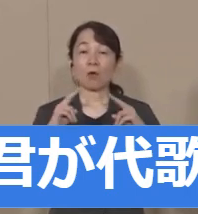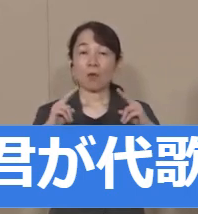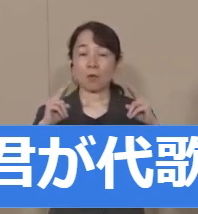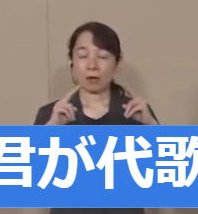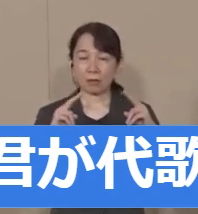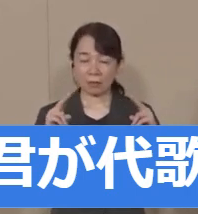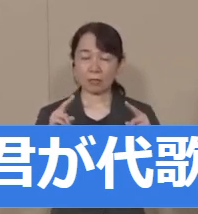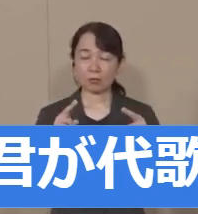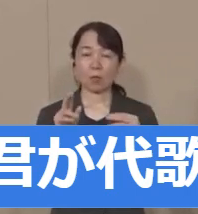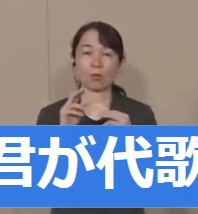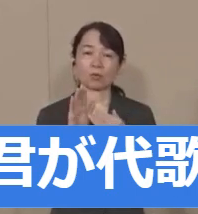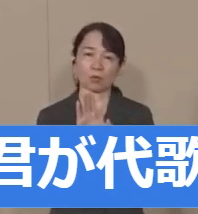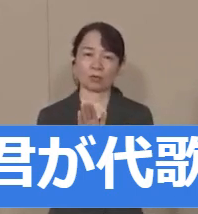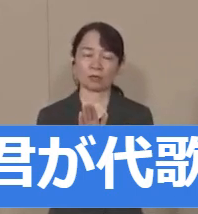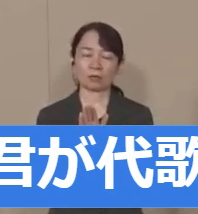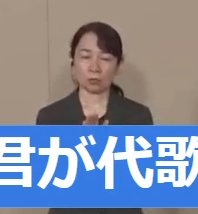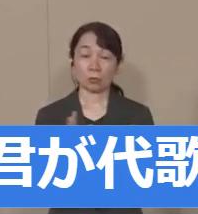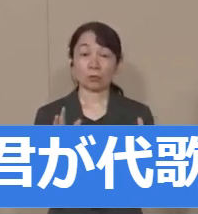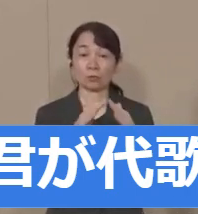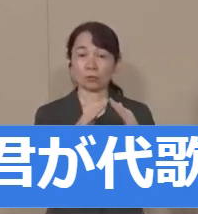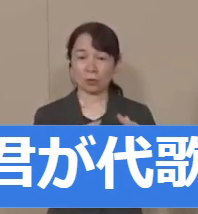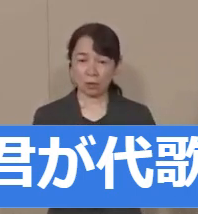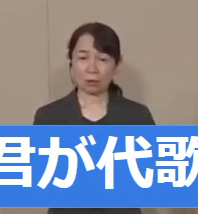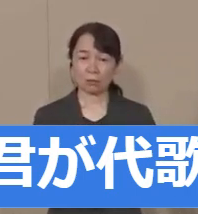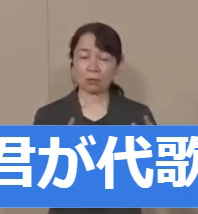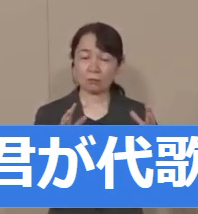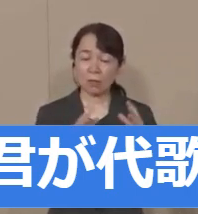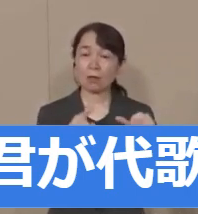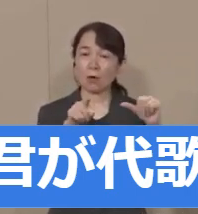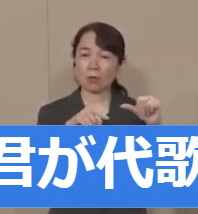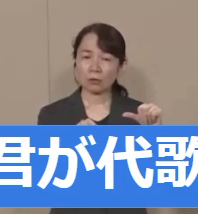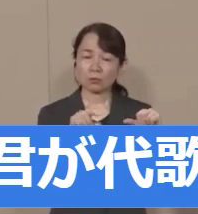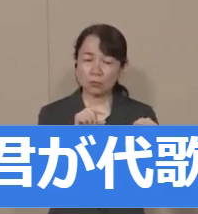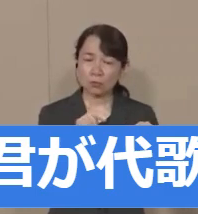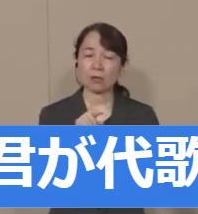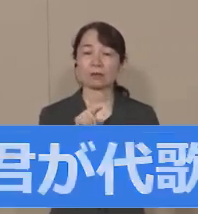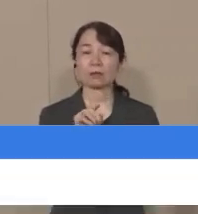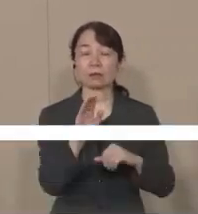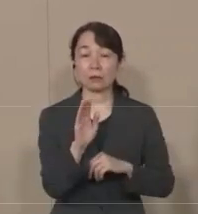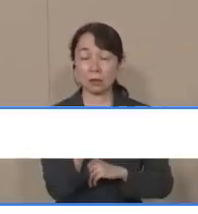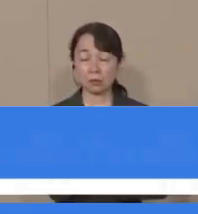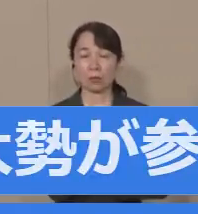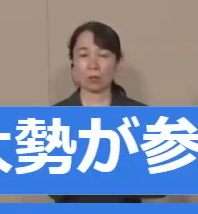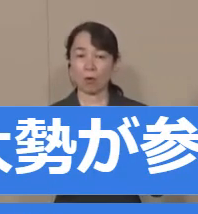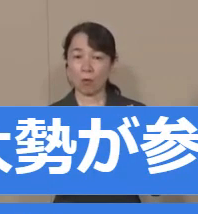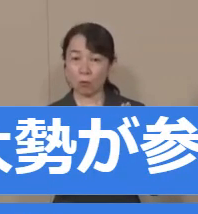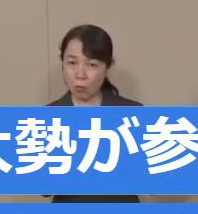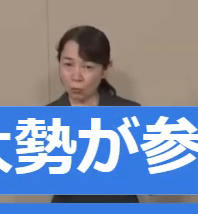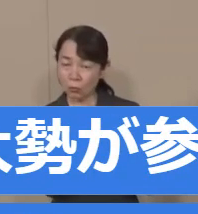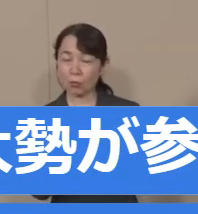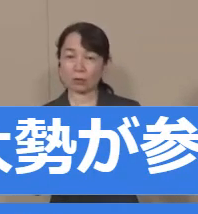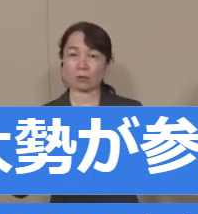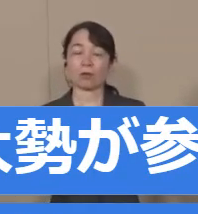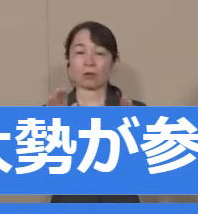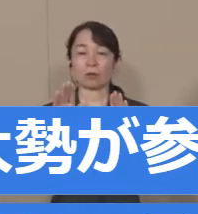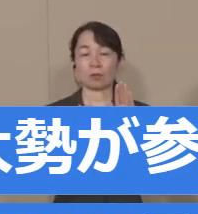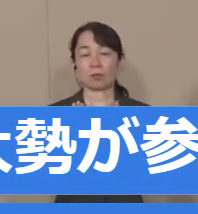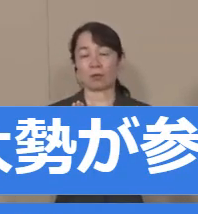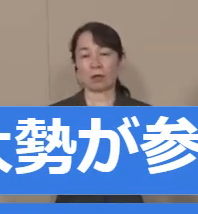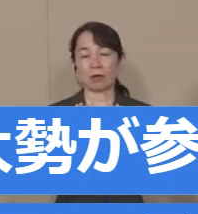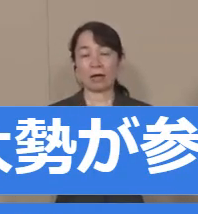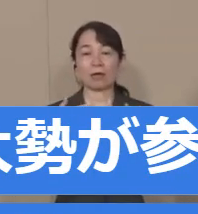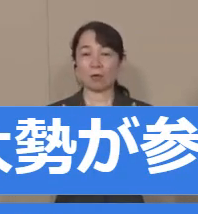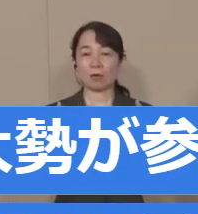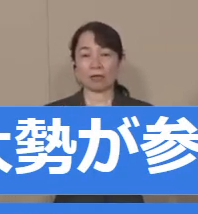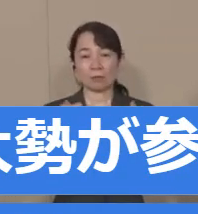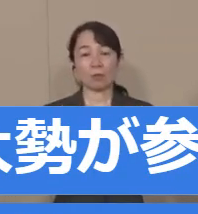でしたら5人程度の人数でも全国放送されるのに大勢が参加した富士